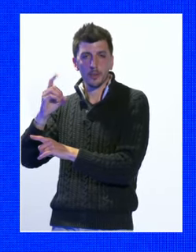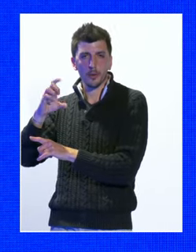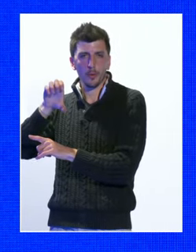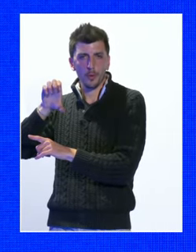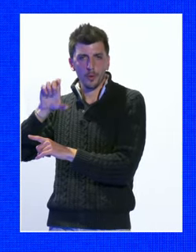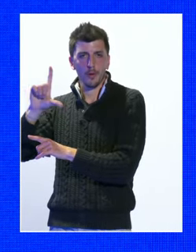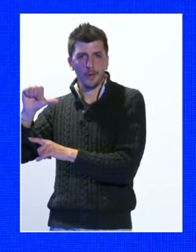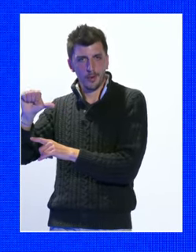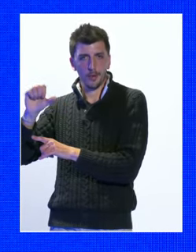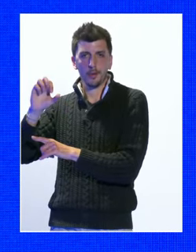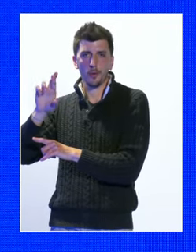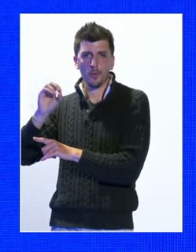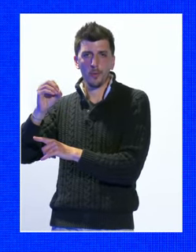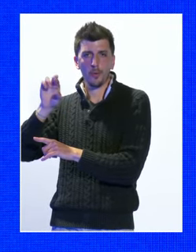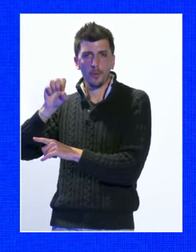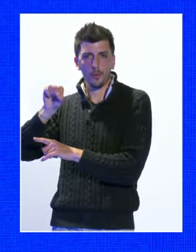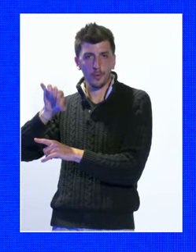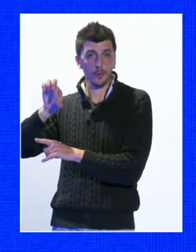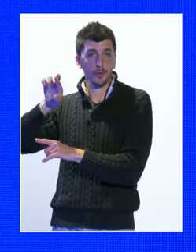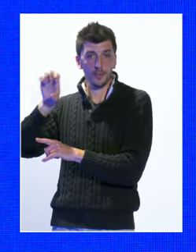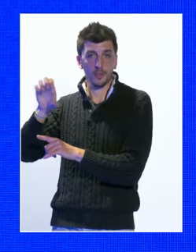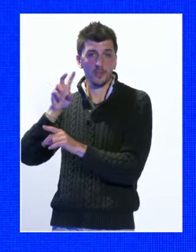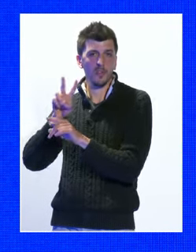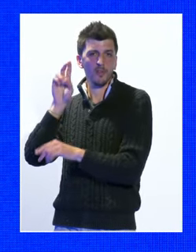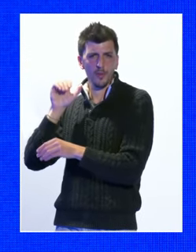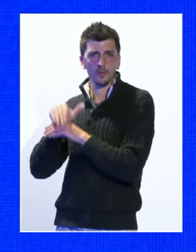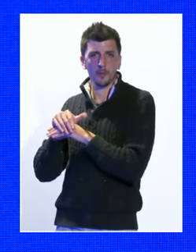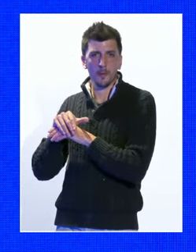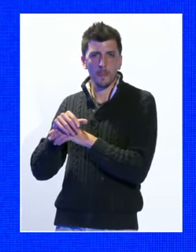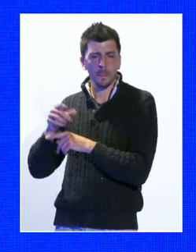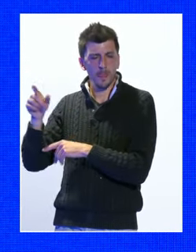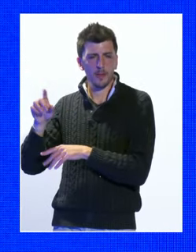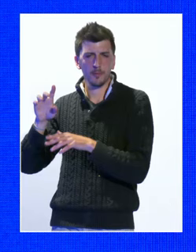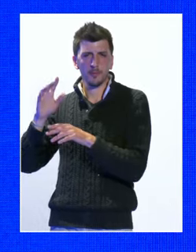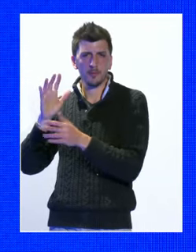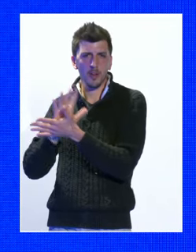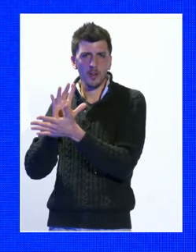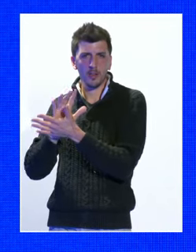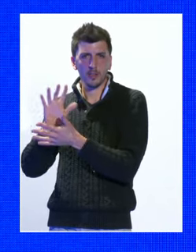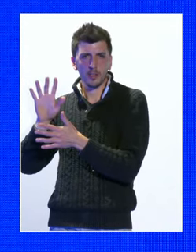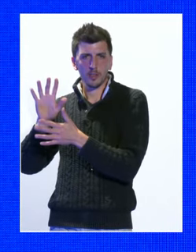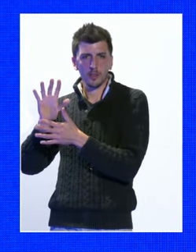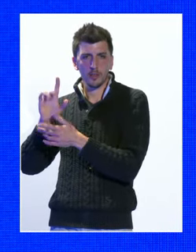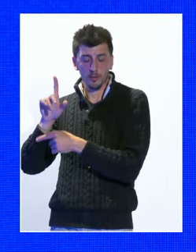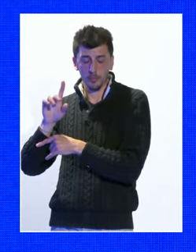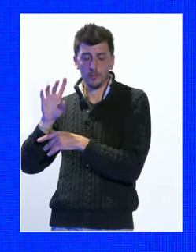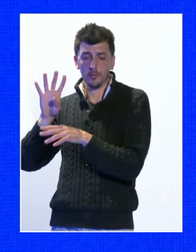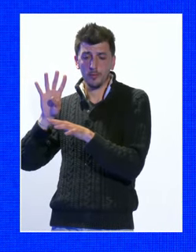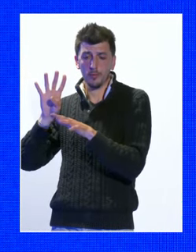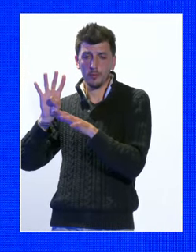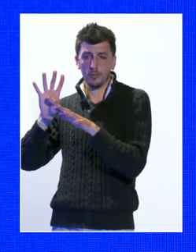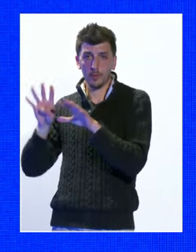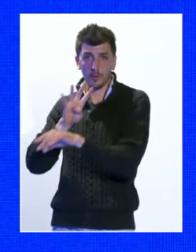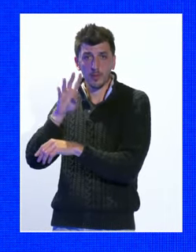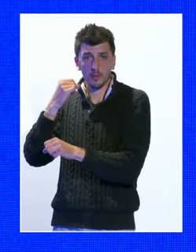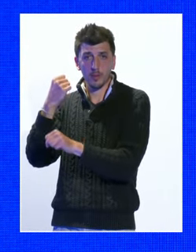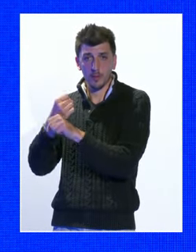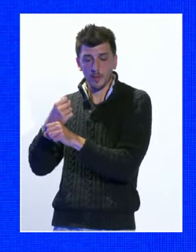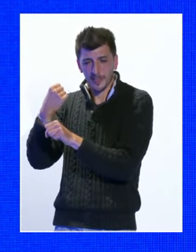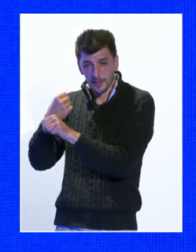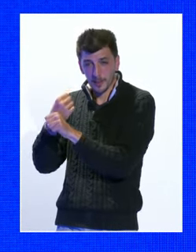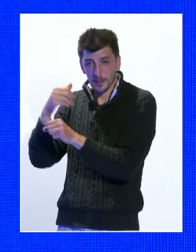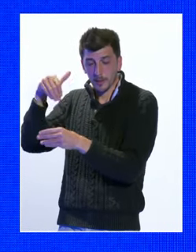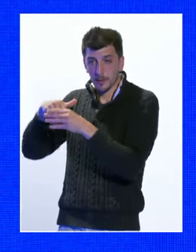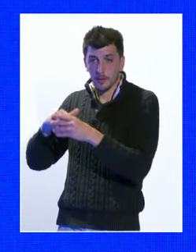qui, du haut de ses 94 années d'expérience à la Banque de France, à la Banque